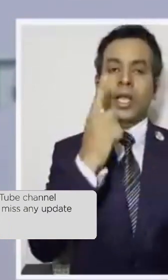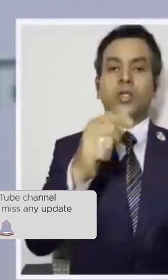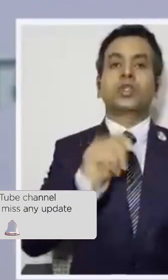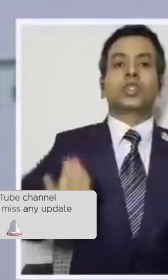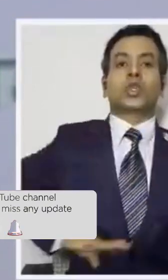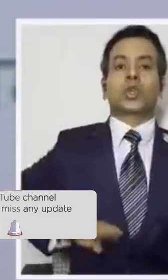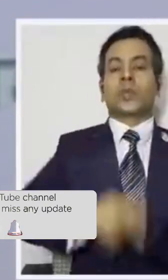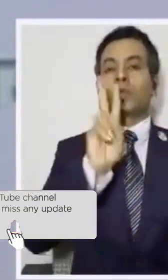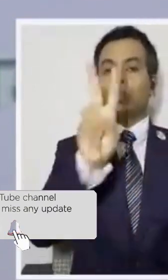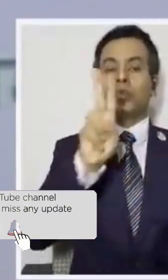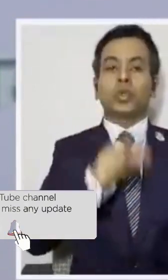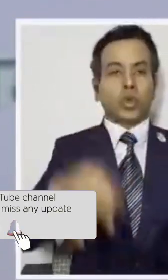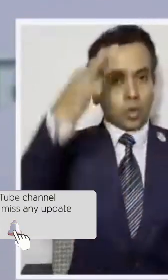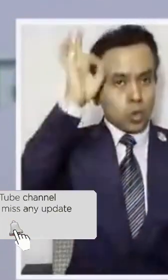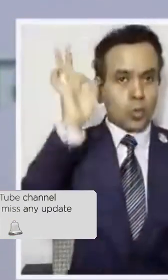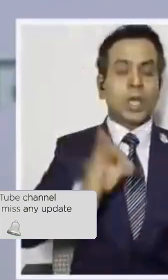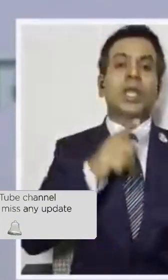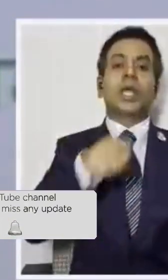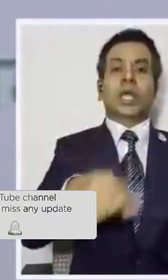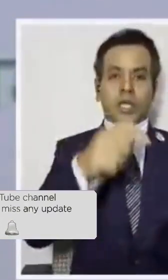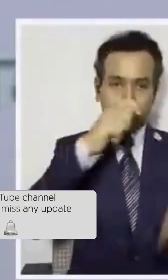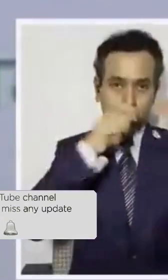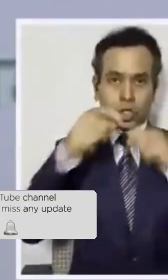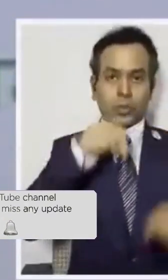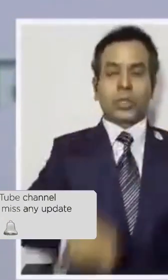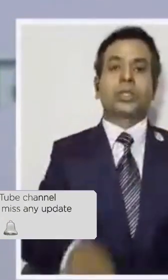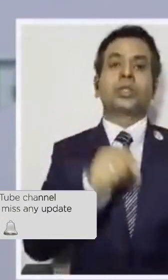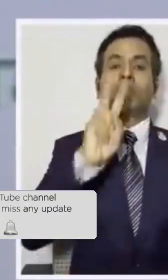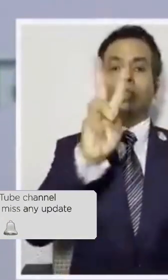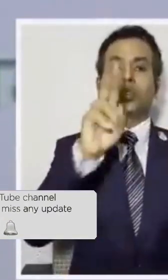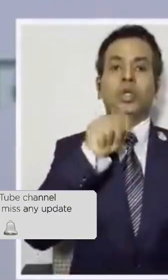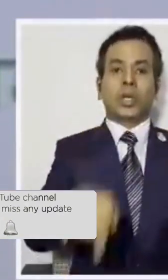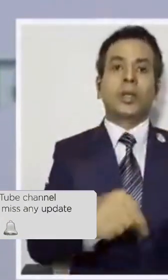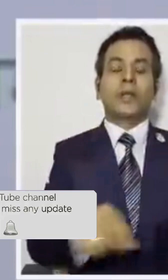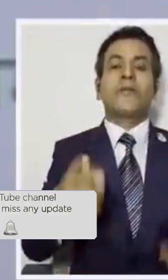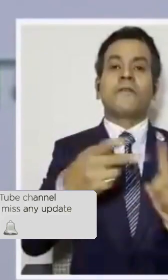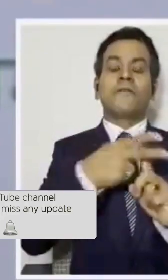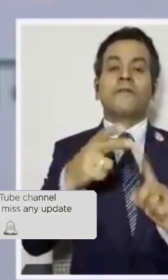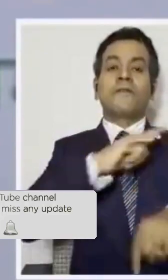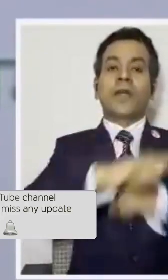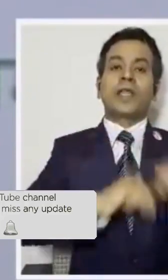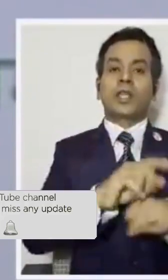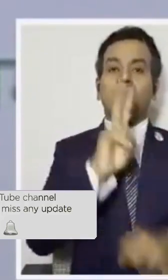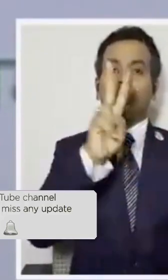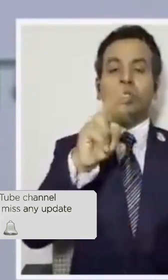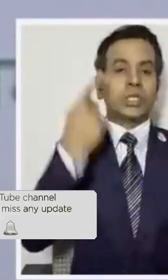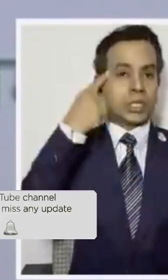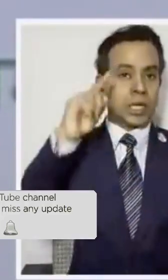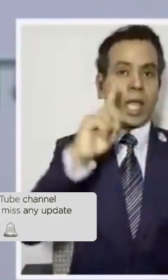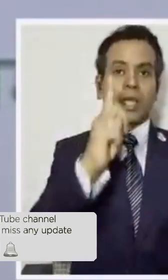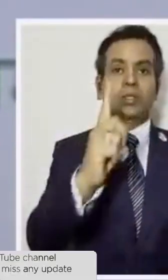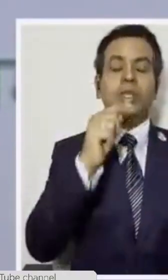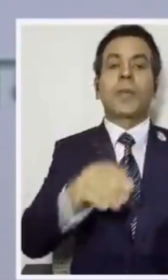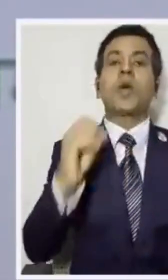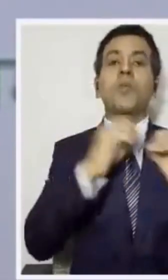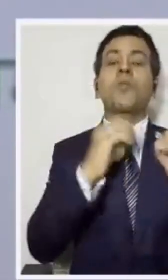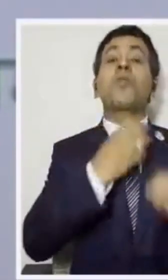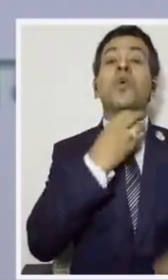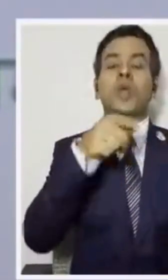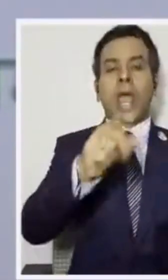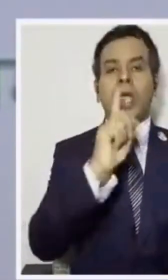ফেনী 2 জন, সিলেট 1 জন এবং বগুড়া 1 জন। বয়স বিশ্লেষণে 31 থেকে 40 বছরের মধ্যে